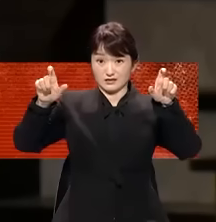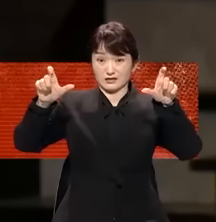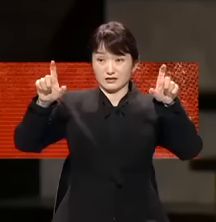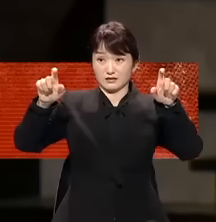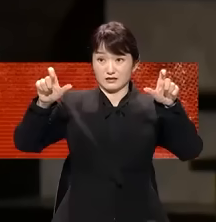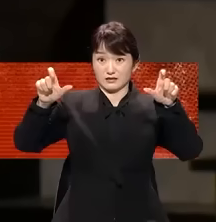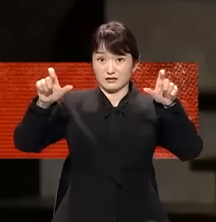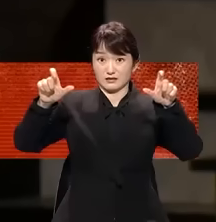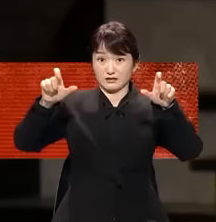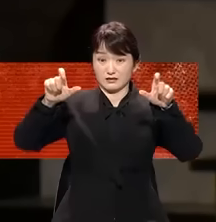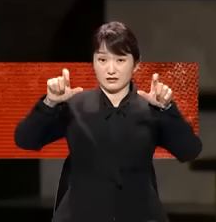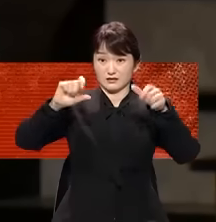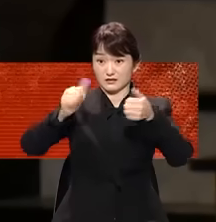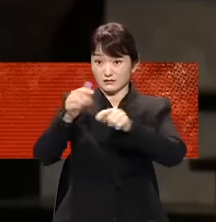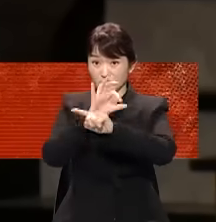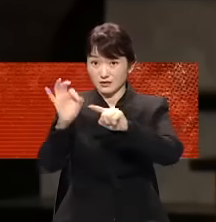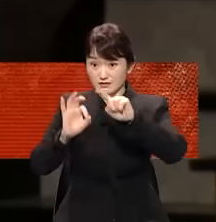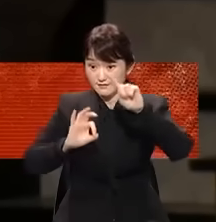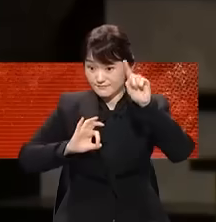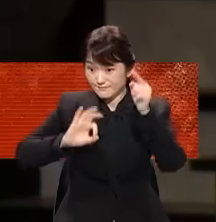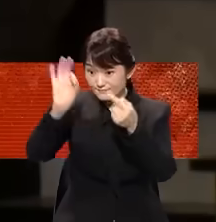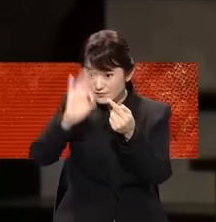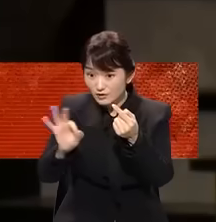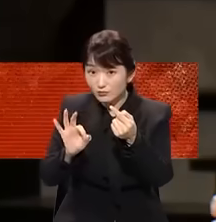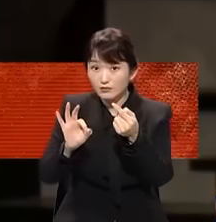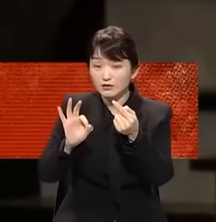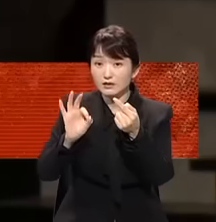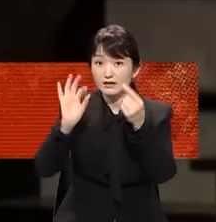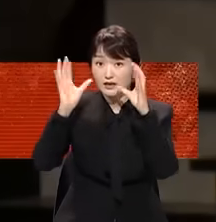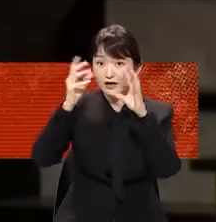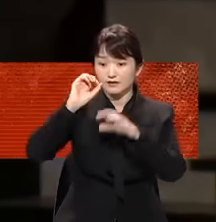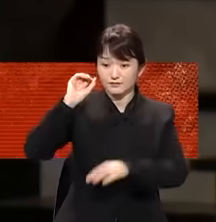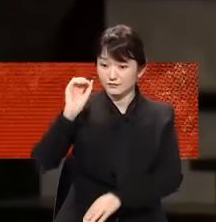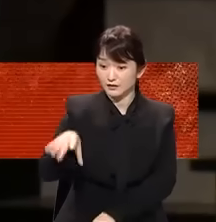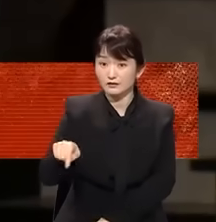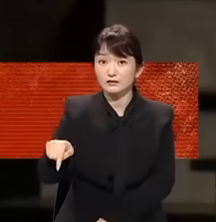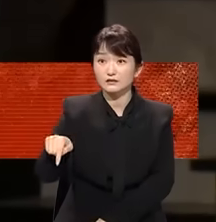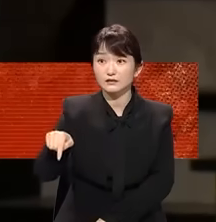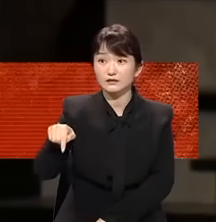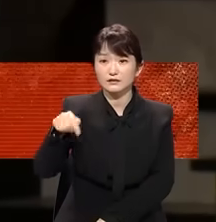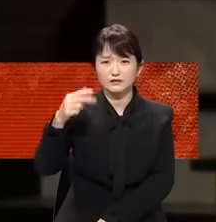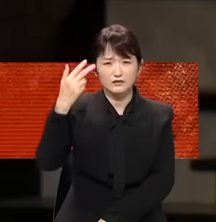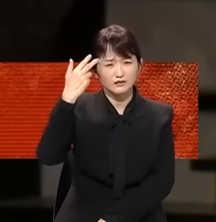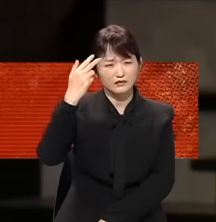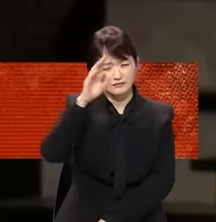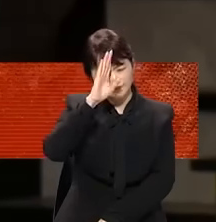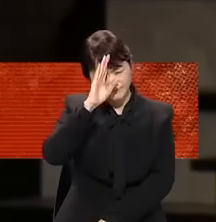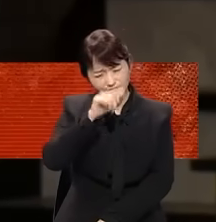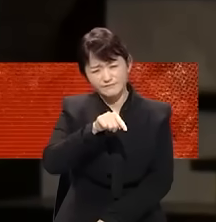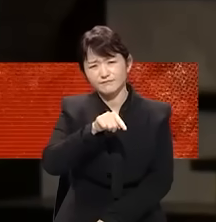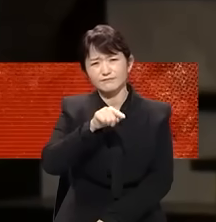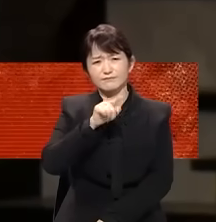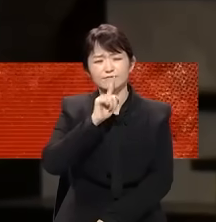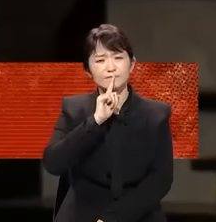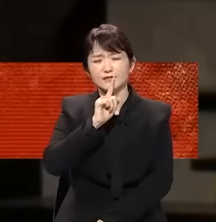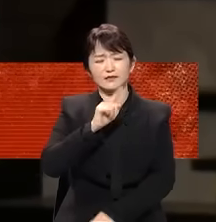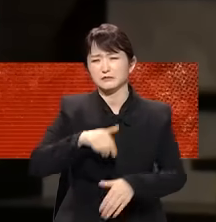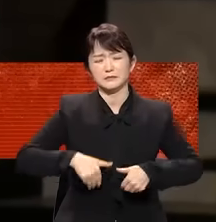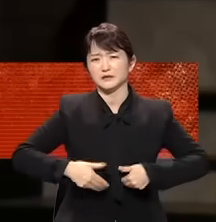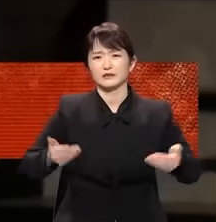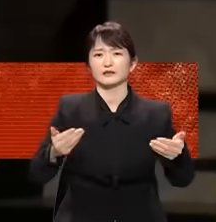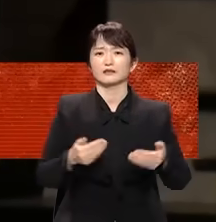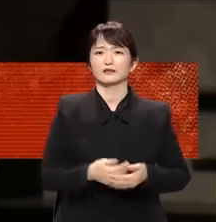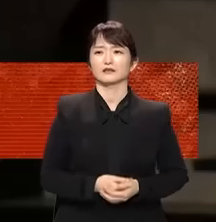사망률 100%는게 예견되는 상태에서 아이를 던졌다 이거는 뭐 우리가 뭐 정신병이다 어쩌고 이렇게 뭐 판단할 것도 없는 거